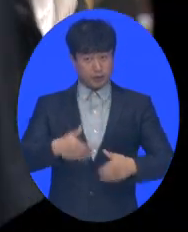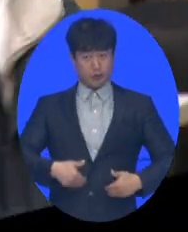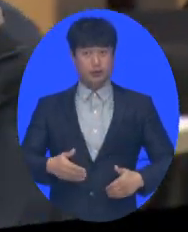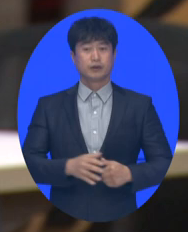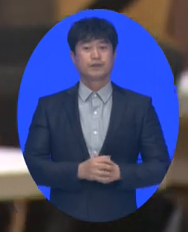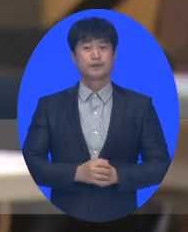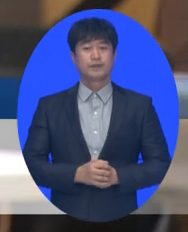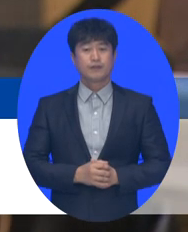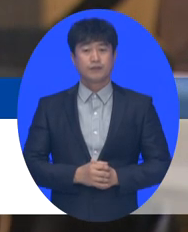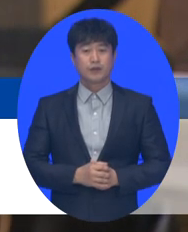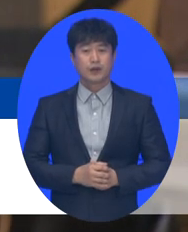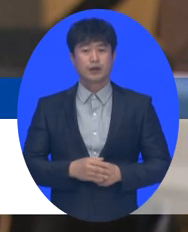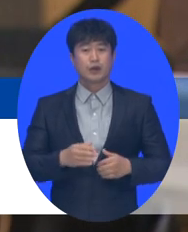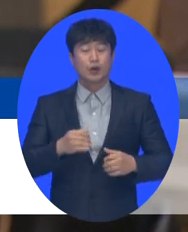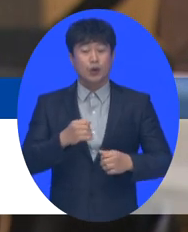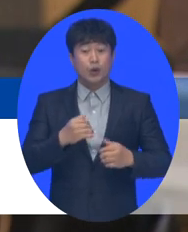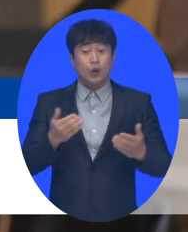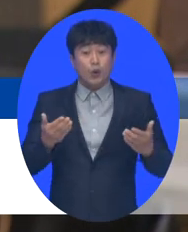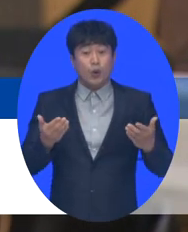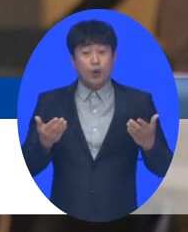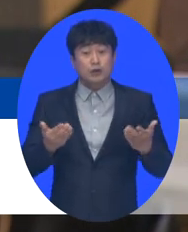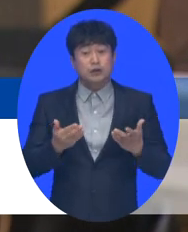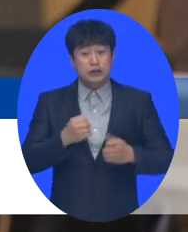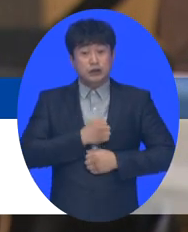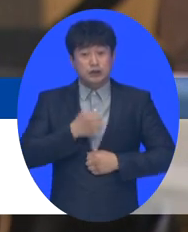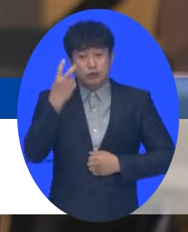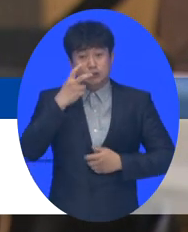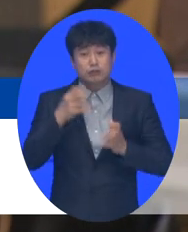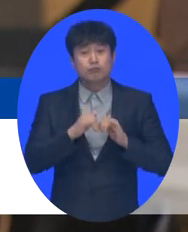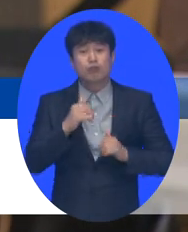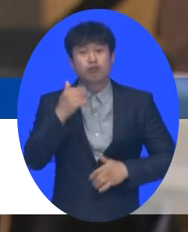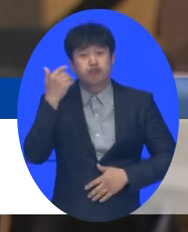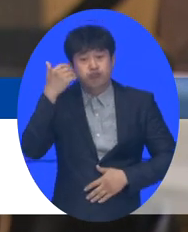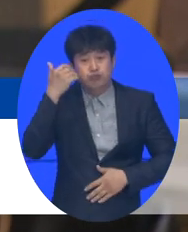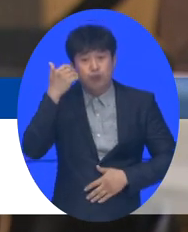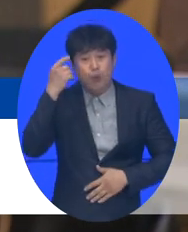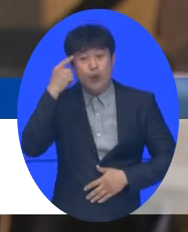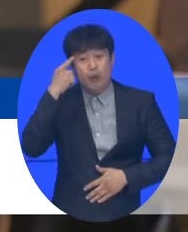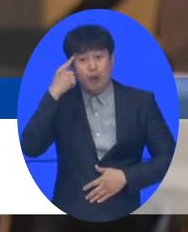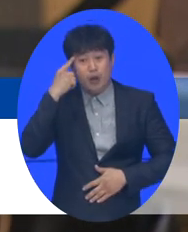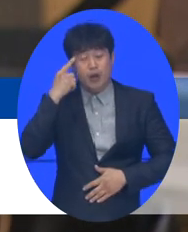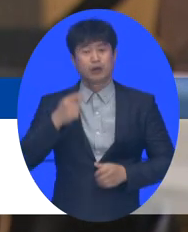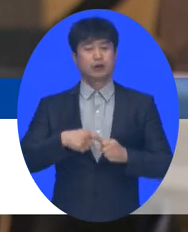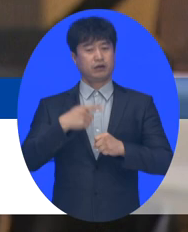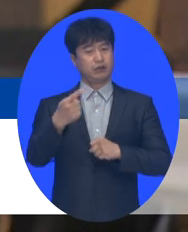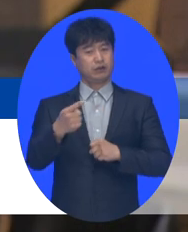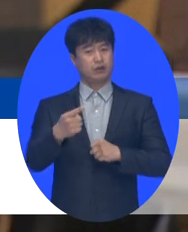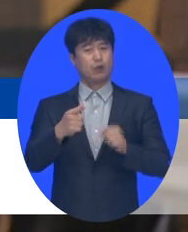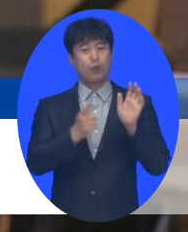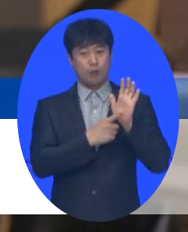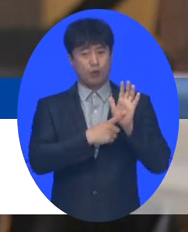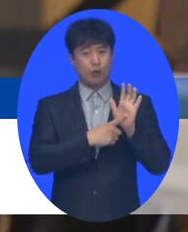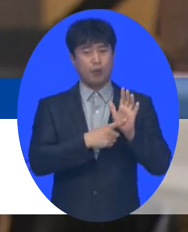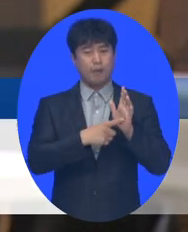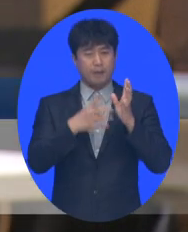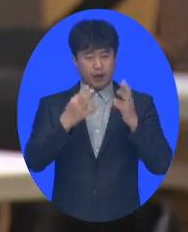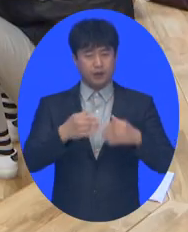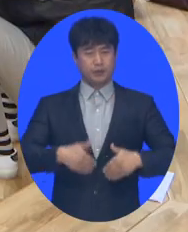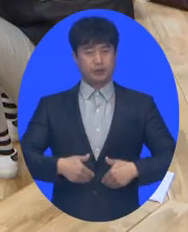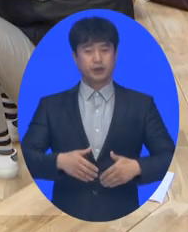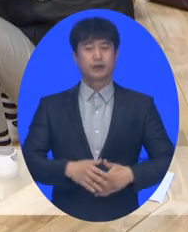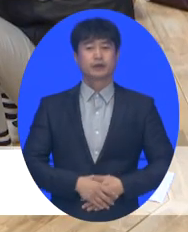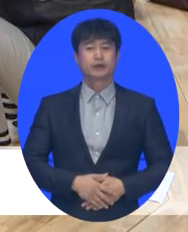갖고 노동안전 지키미가 뭐예요 왜 나왔어요 내년에는 좀 더 홍보가 되었으면